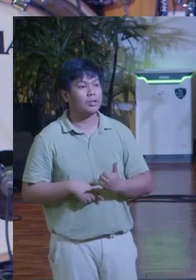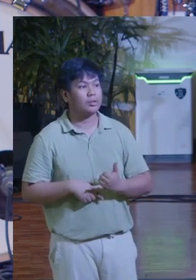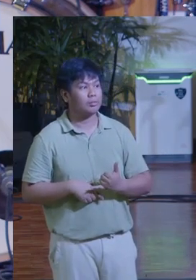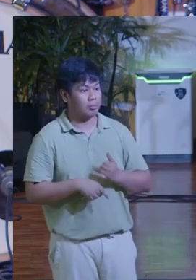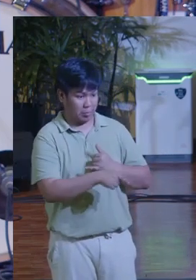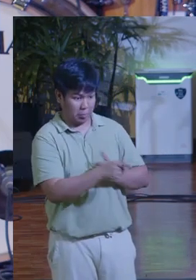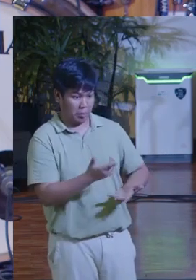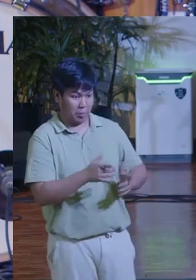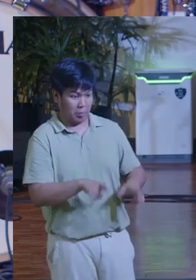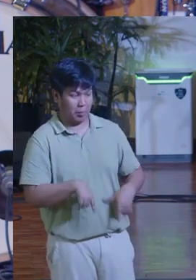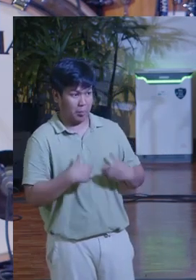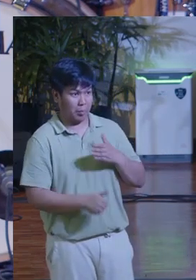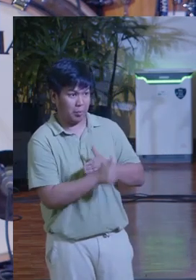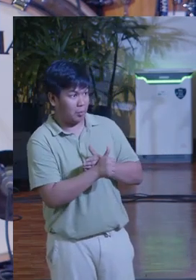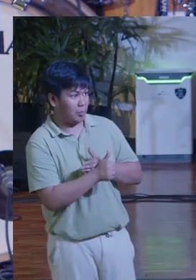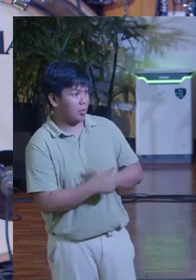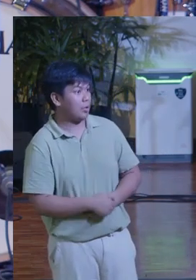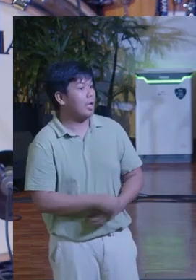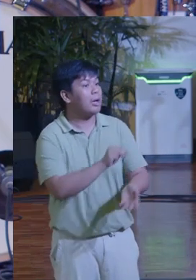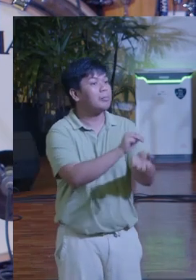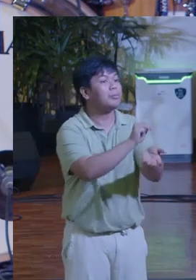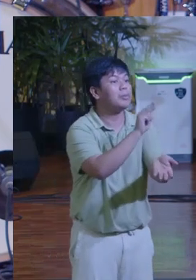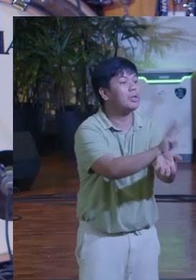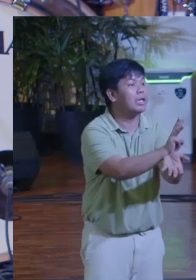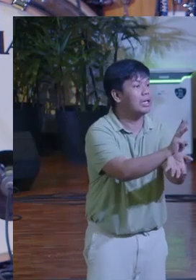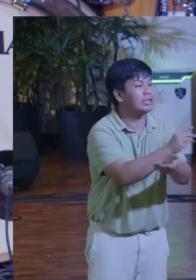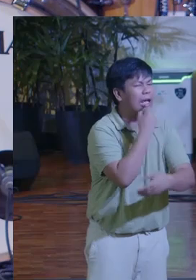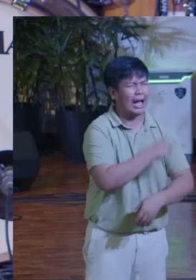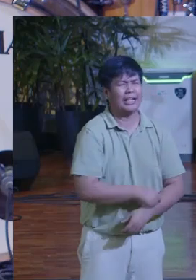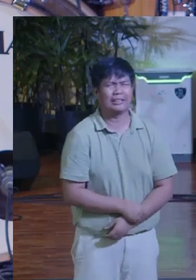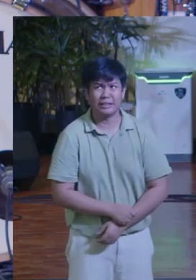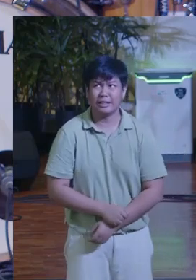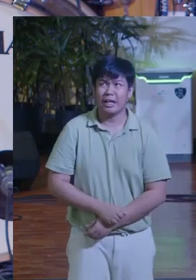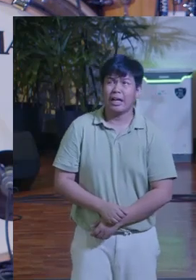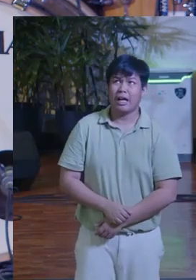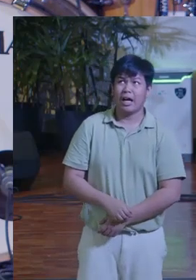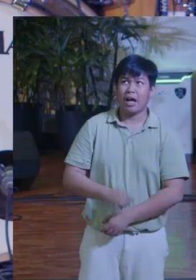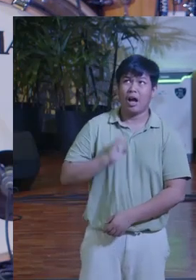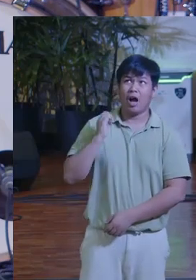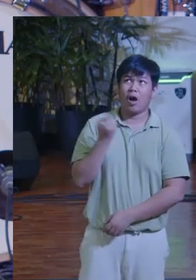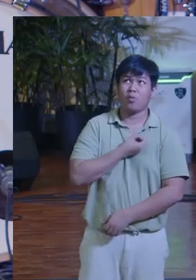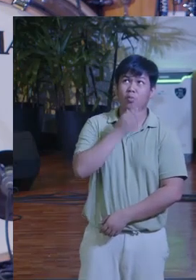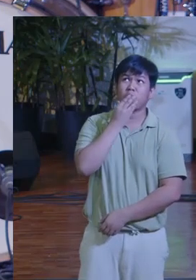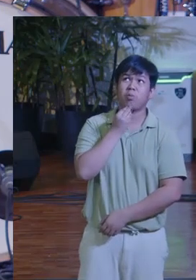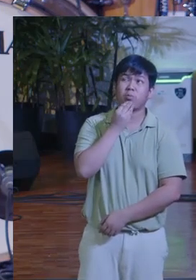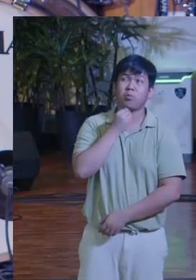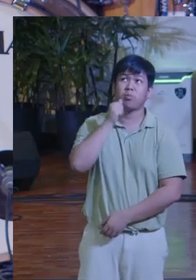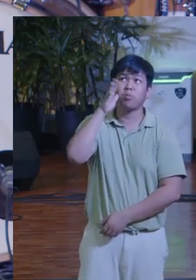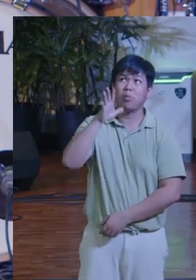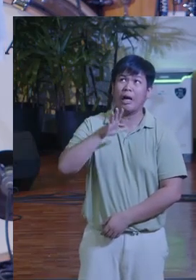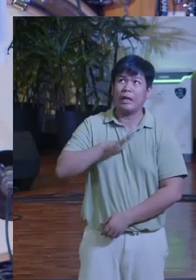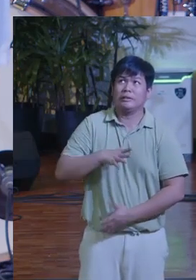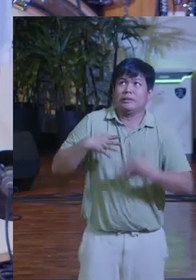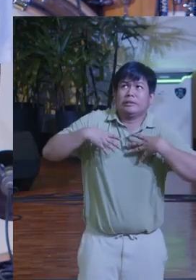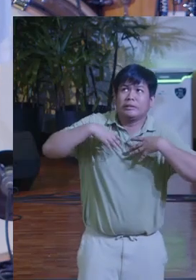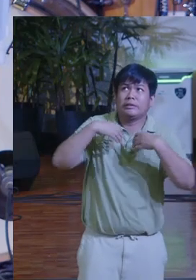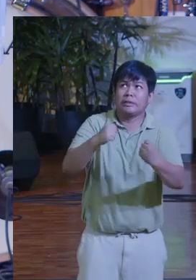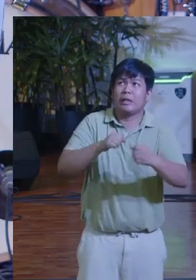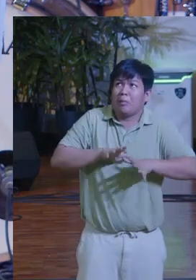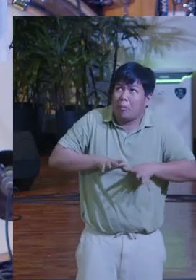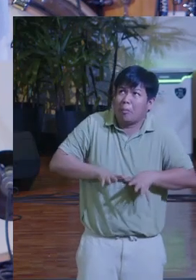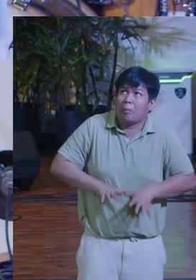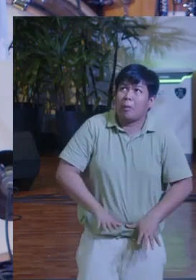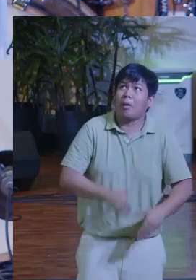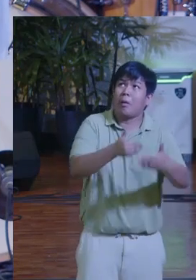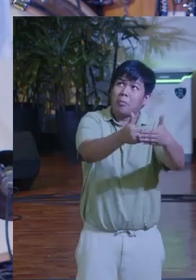Because the midwife said to Pharaoh, because the Hebrew women are not like the Egyptian women, for they are vigorous and give